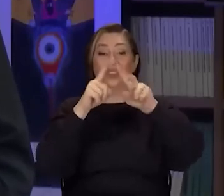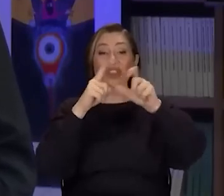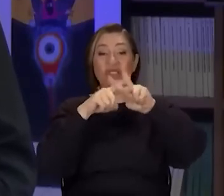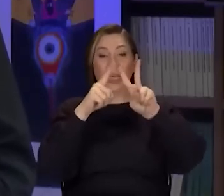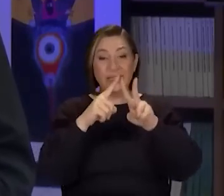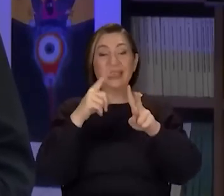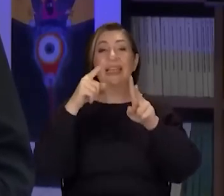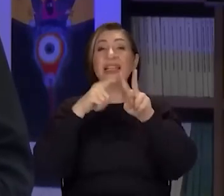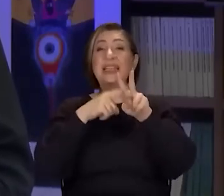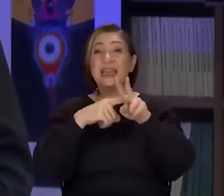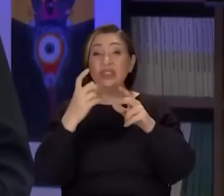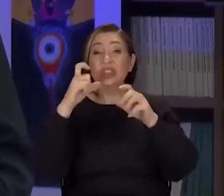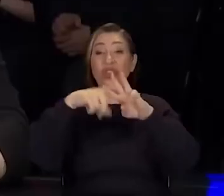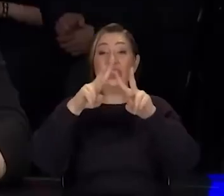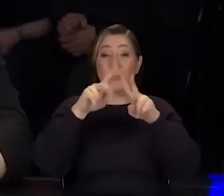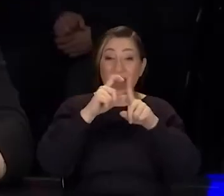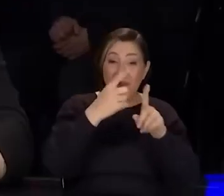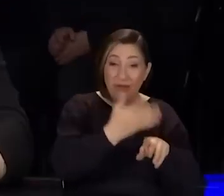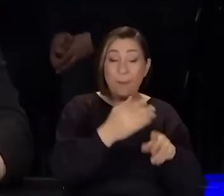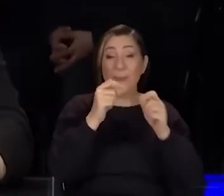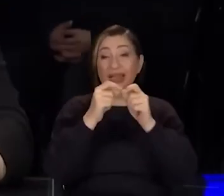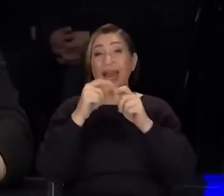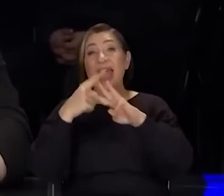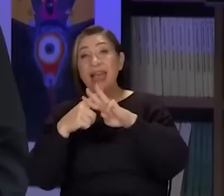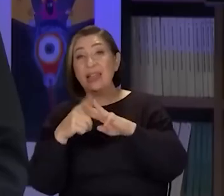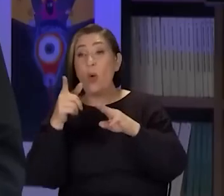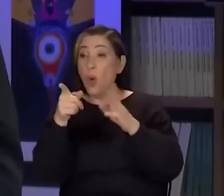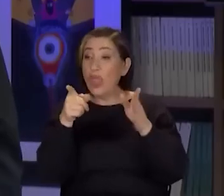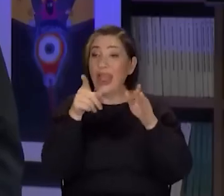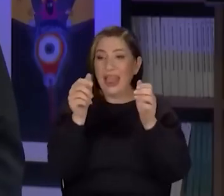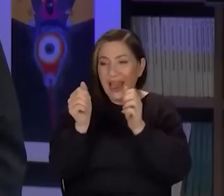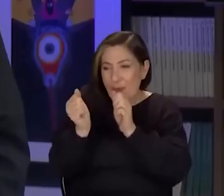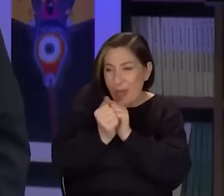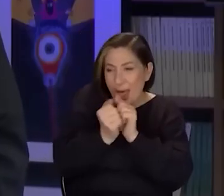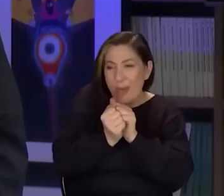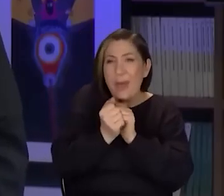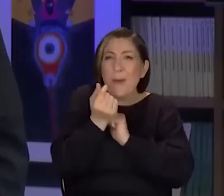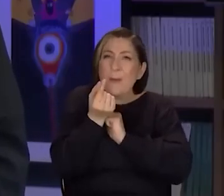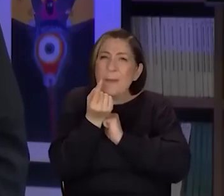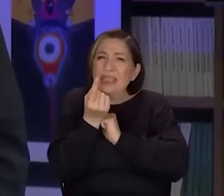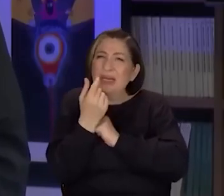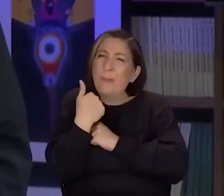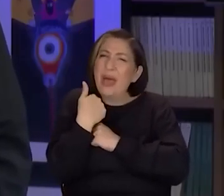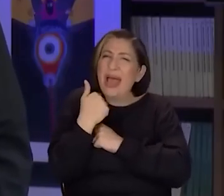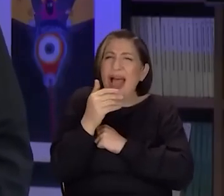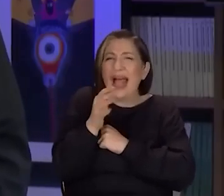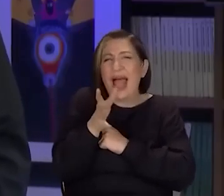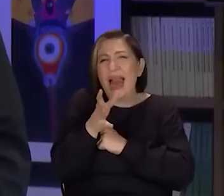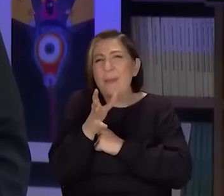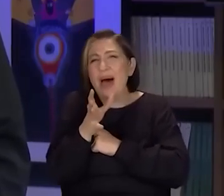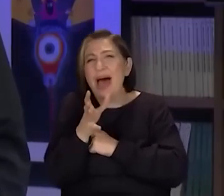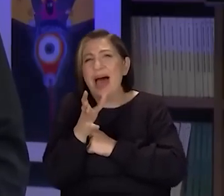Şahinler var. Cem Davran var. Bahtiyar Engin var. Şimdi onların yanında hani birazcık ben galiba o hususta şeyim